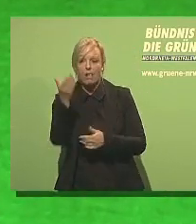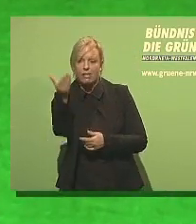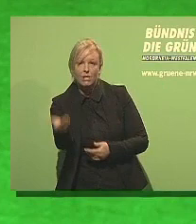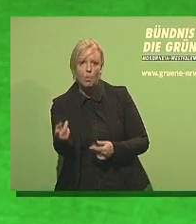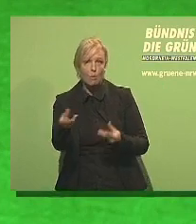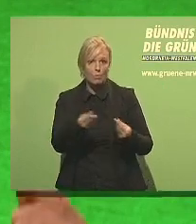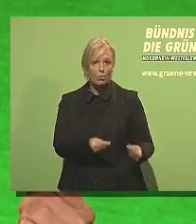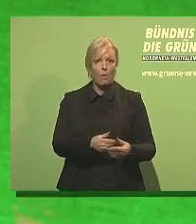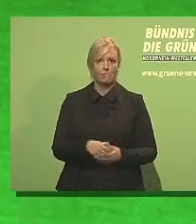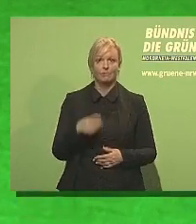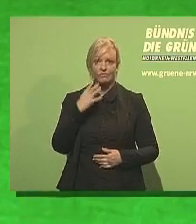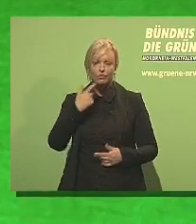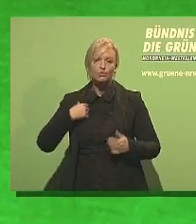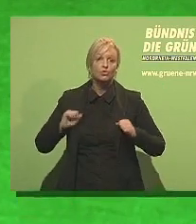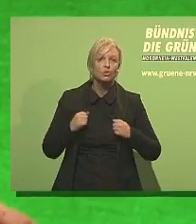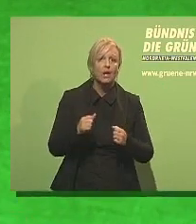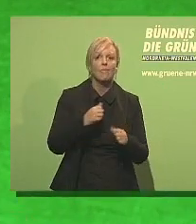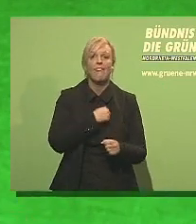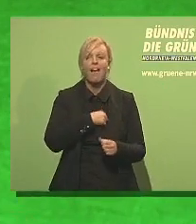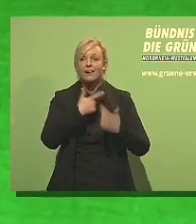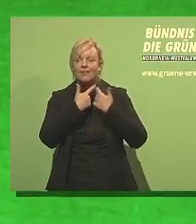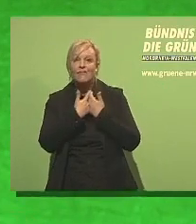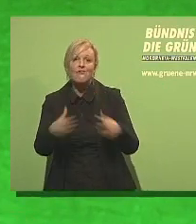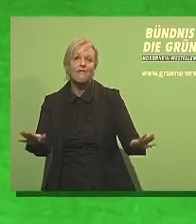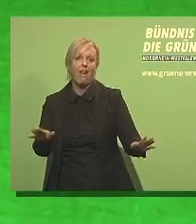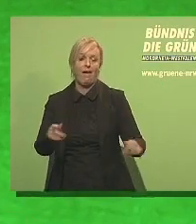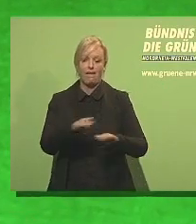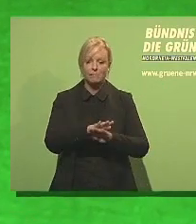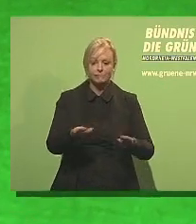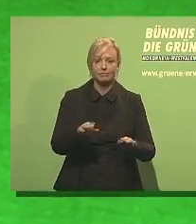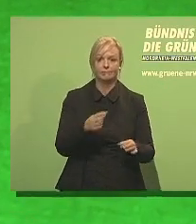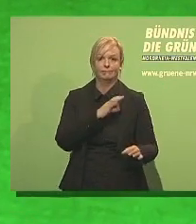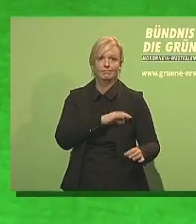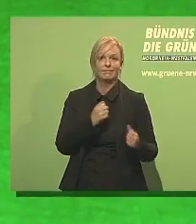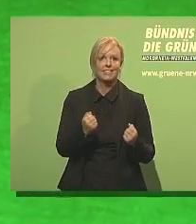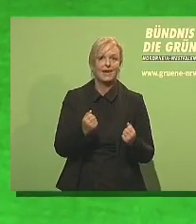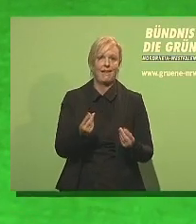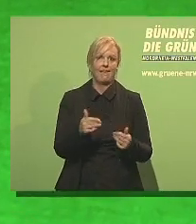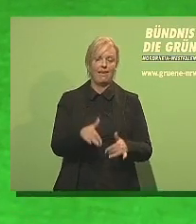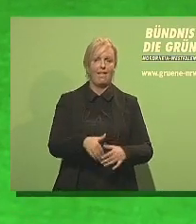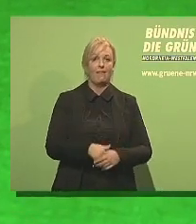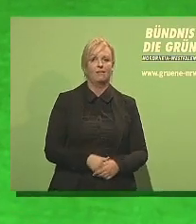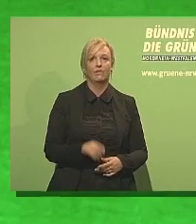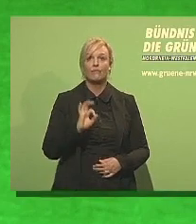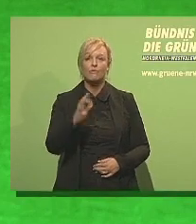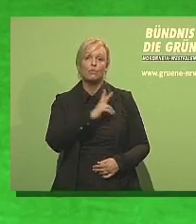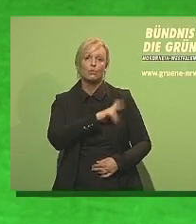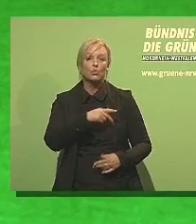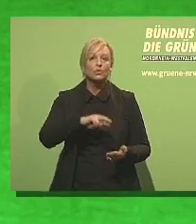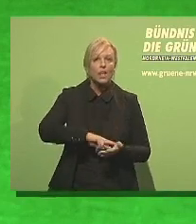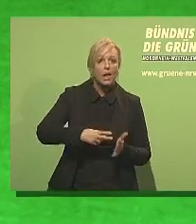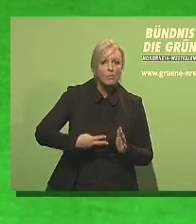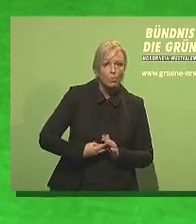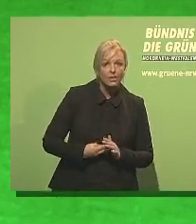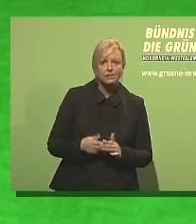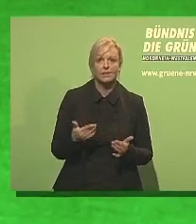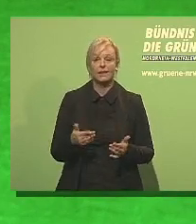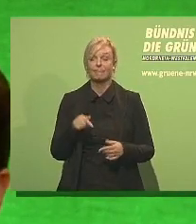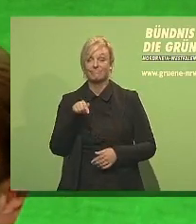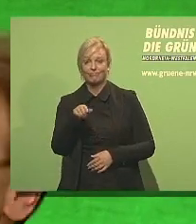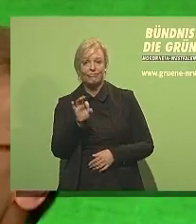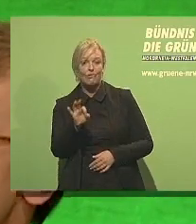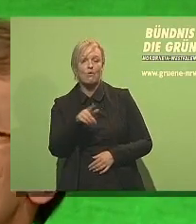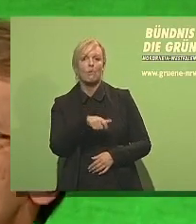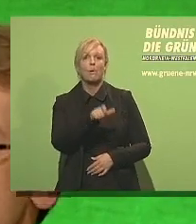Lasst uns kämpfen für eine angstfreie Existenzsicherung und für eine Sozialpolitik, die Menschen mit ihren